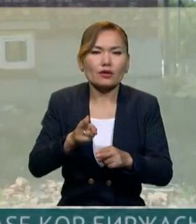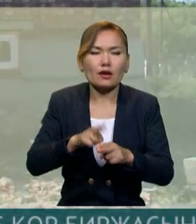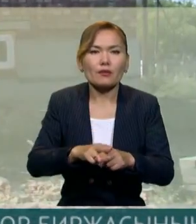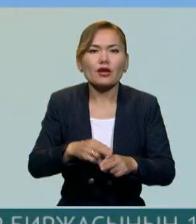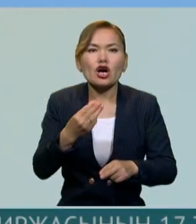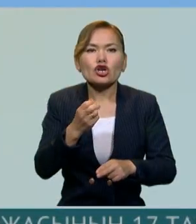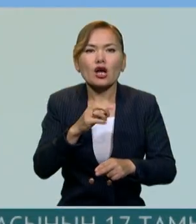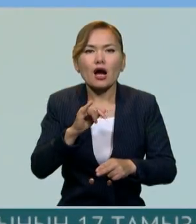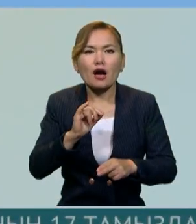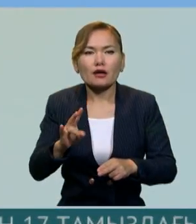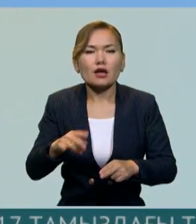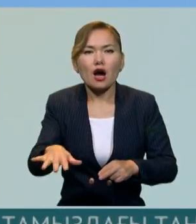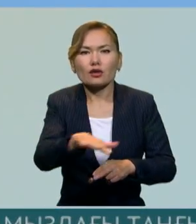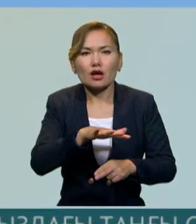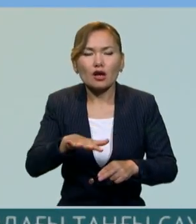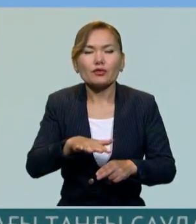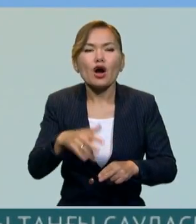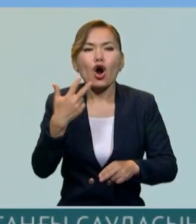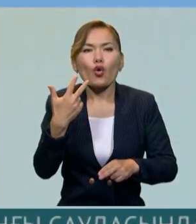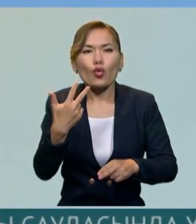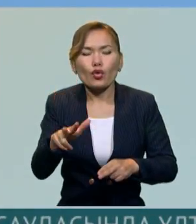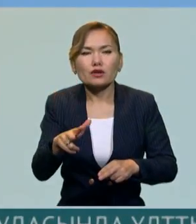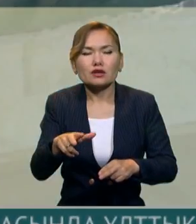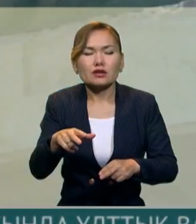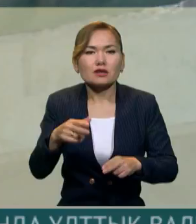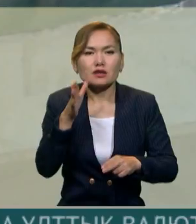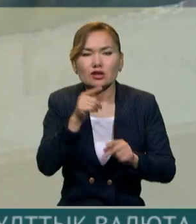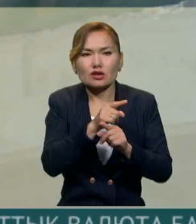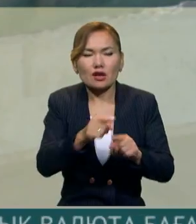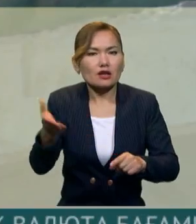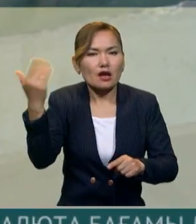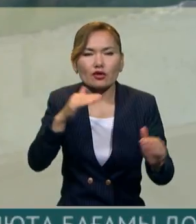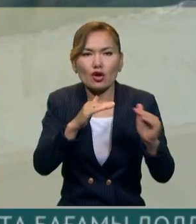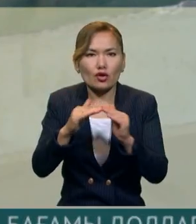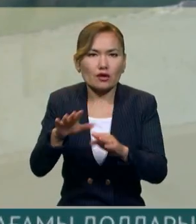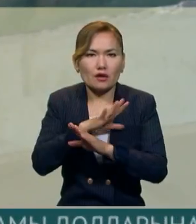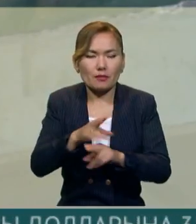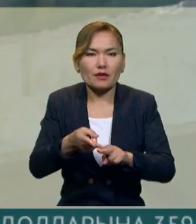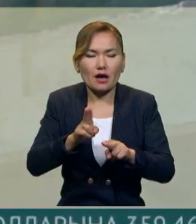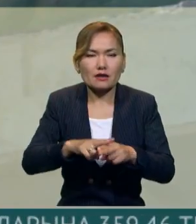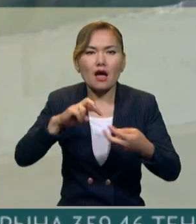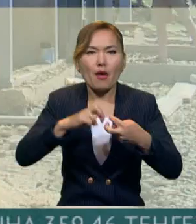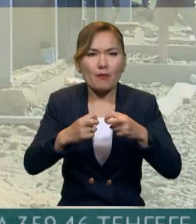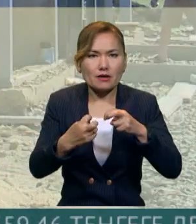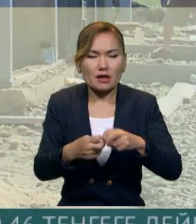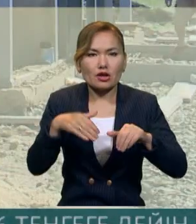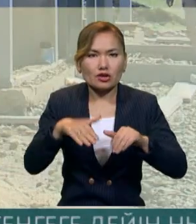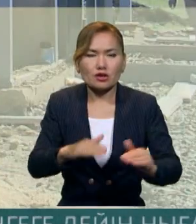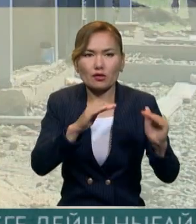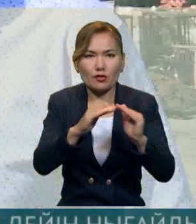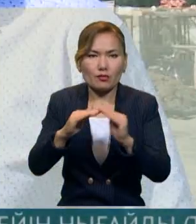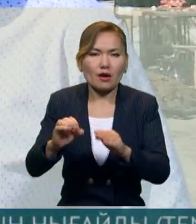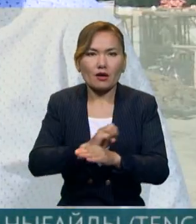Шал Ақын ауданында соңғы 30 жылда бірде-бір тұрғын үй бой көтермеген. Сондықтан мәселе өткір.